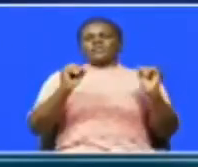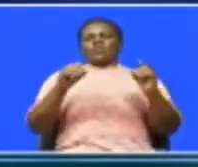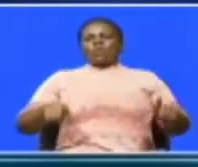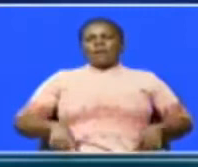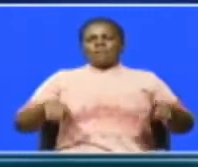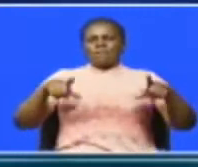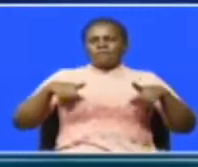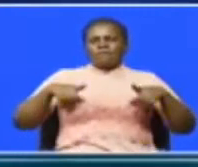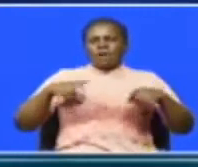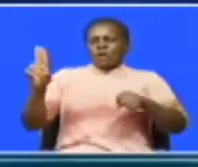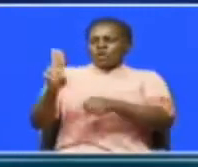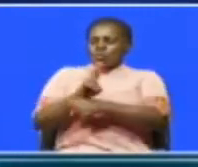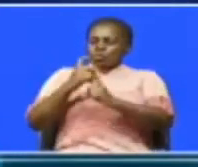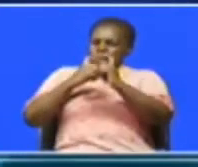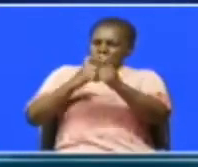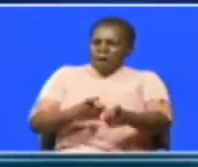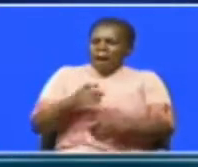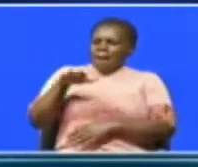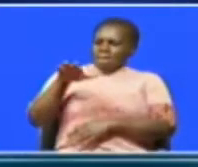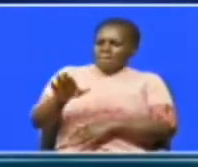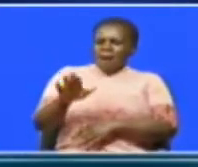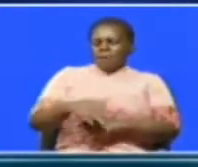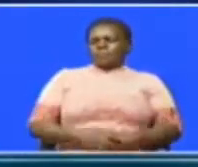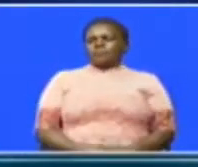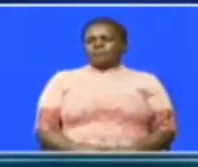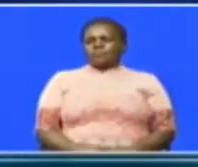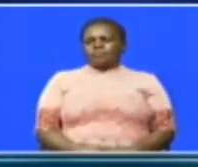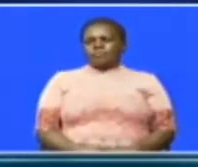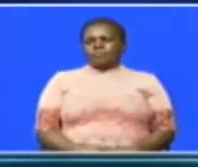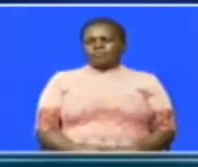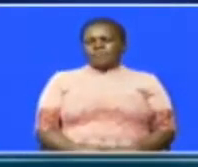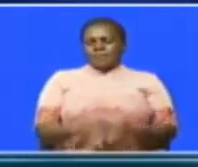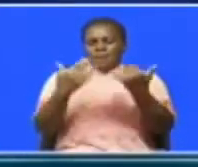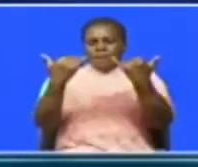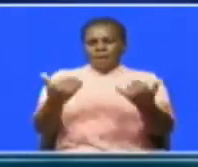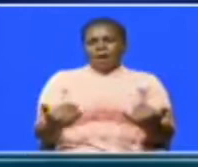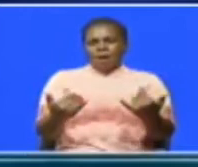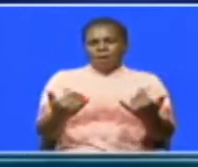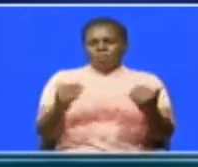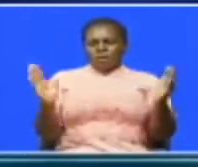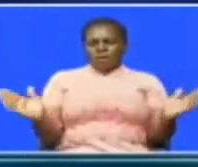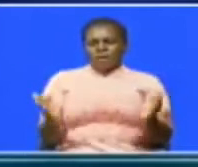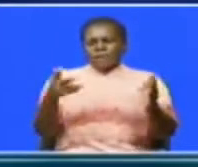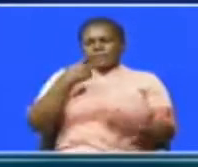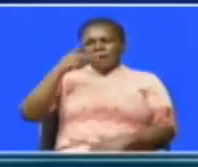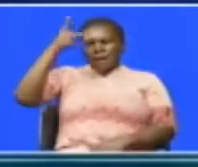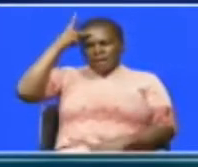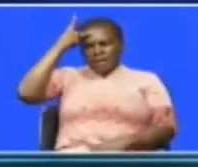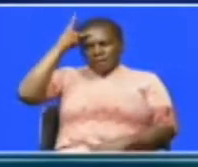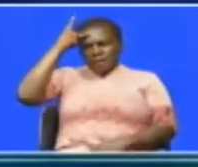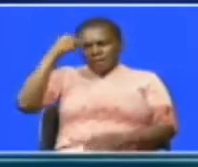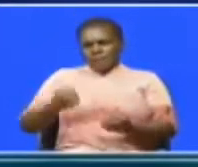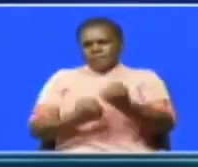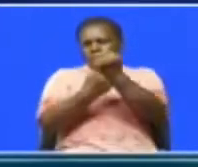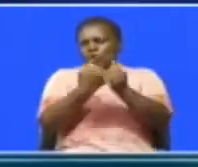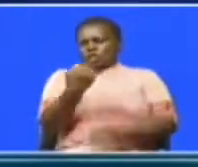Boxing, use your talent. Your talent will help you a lot. Kwa sasa Njeri anawahimiza wazazi kuwapa mkono wanao,